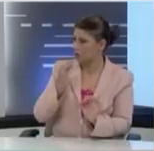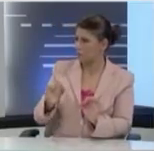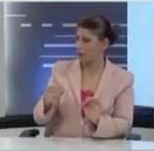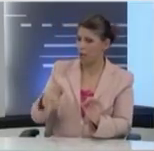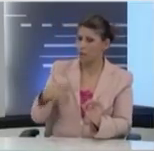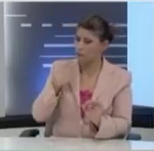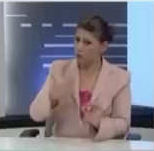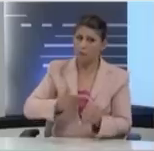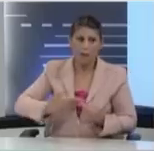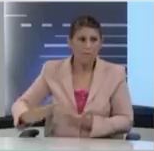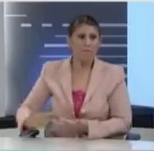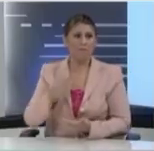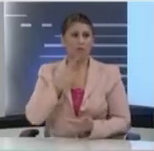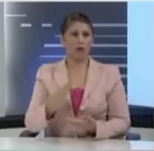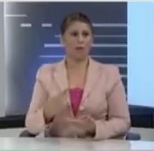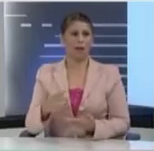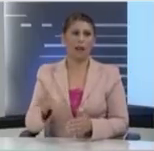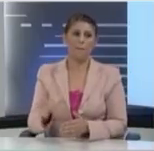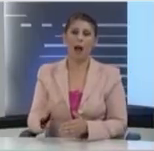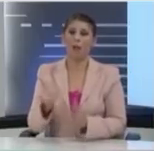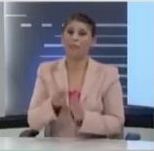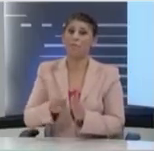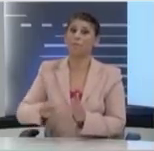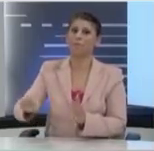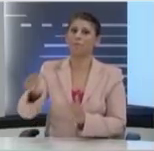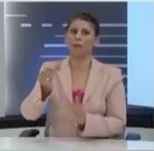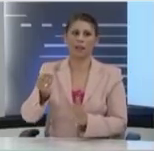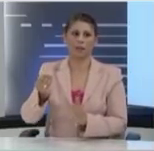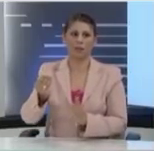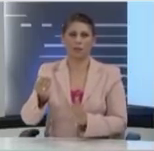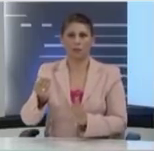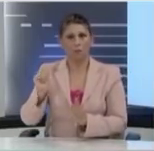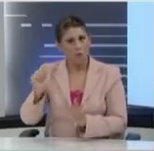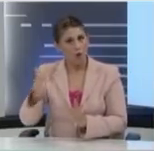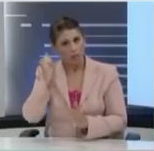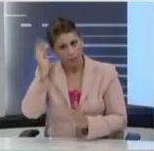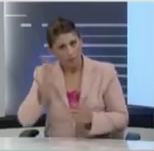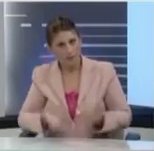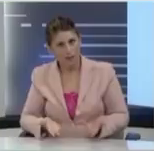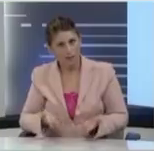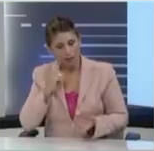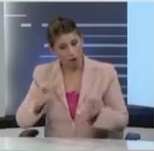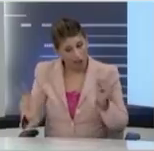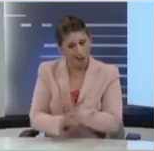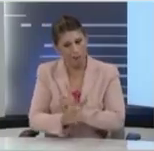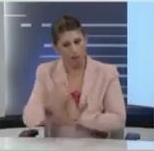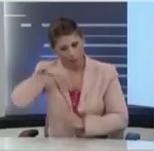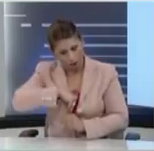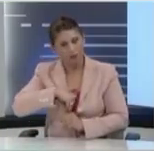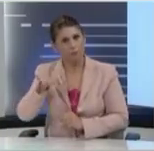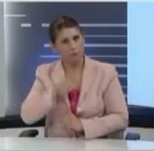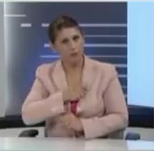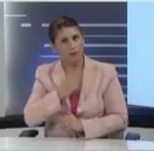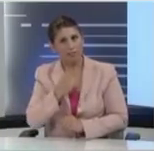αυτό που λέμε κι εμείς, αλλά μάλλον από την πολύ έτσι αυθυποβολή σας, δεν τα πιστεύετε κιόλας, έχετε πιστεί για τα αντίστροφα. Θα